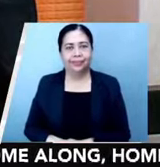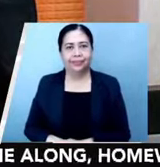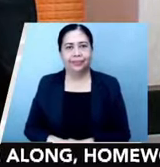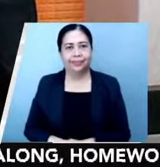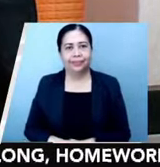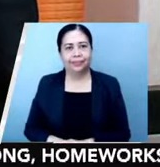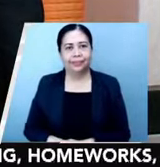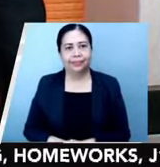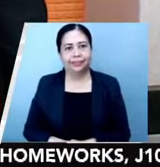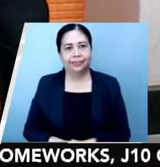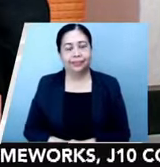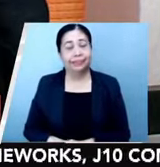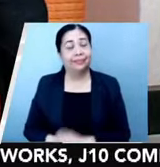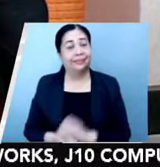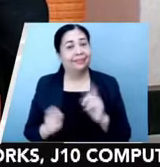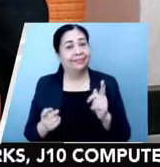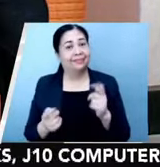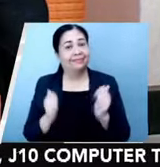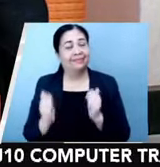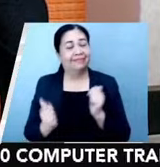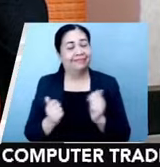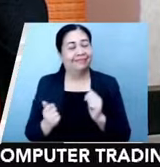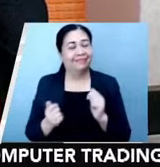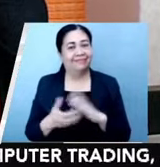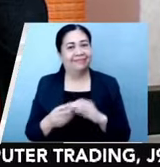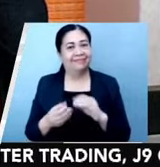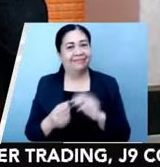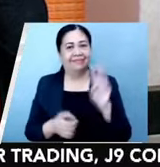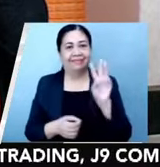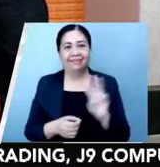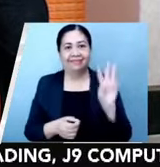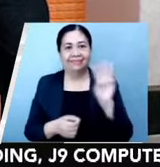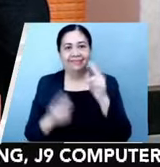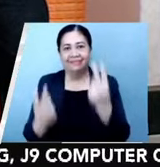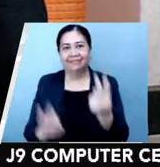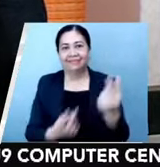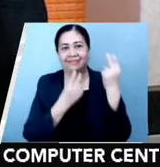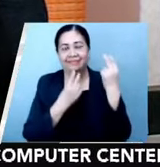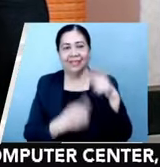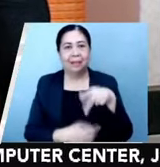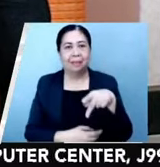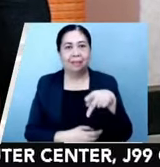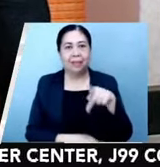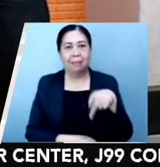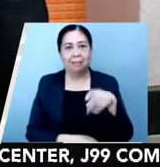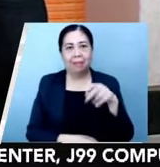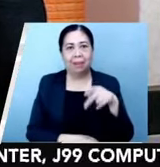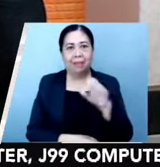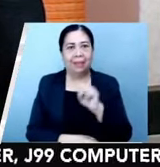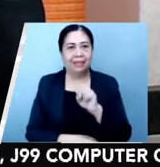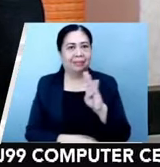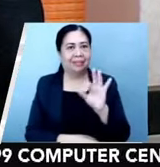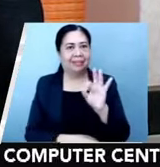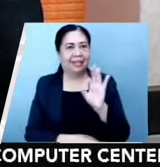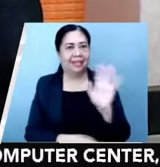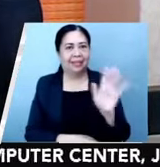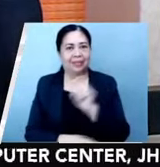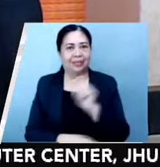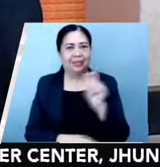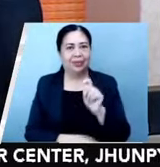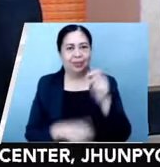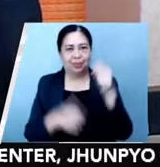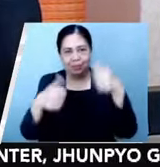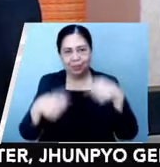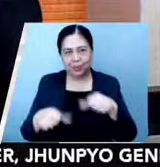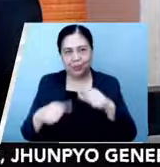Alright, Showbiz Chica, tayo ngayon Wednesday morning. May pa-throwback ang P-Pop Kings SB19 sa kanilang bagong TikTok post. And here